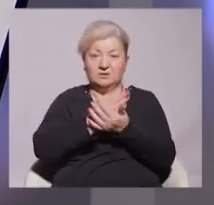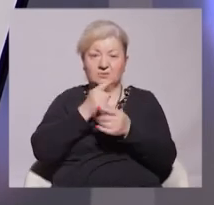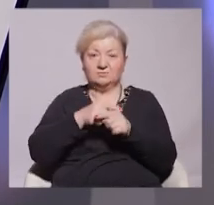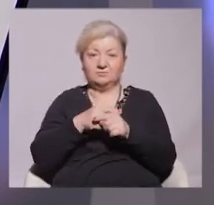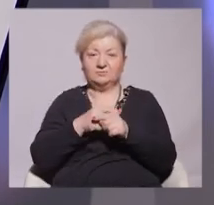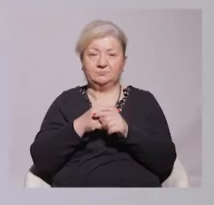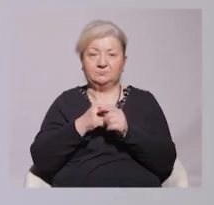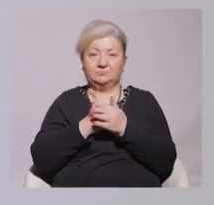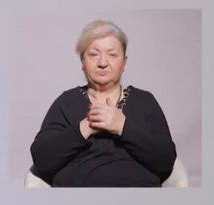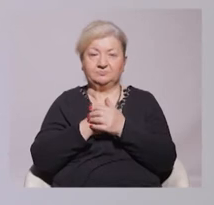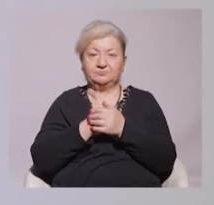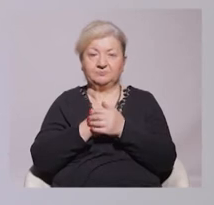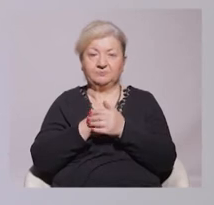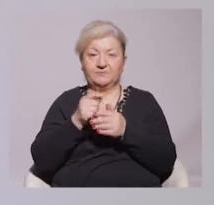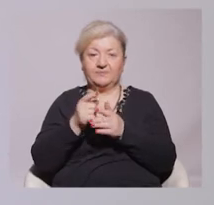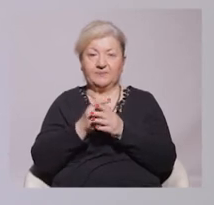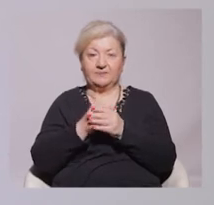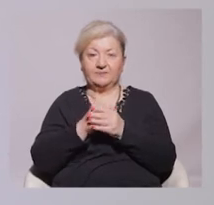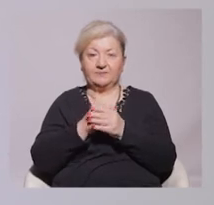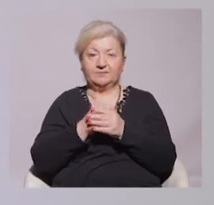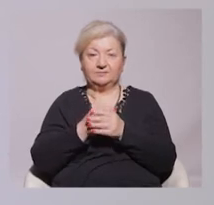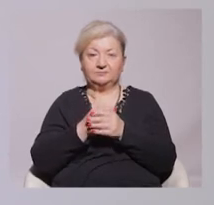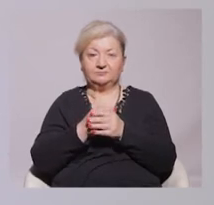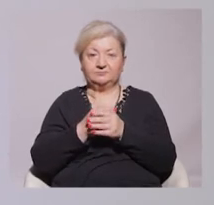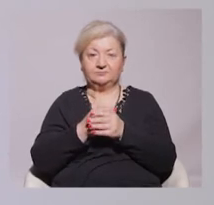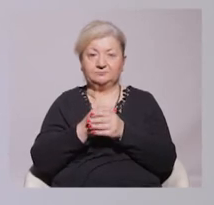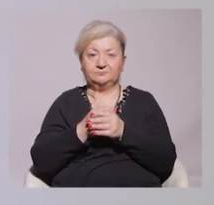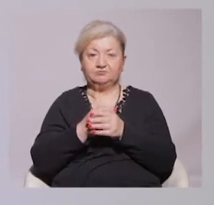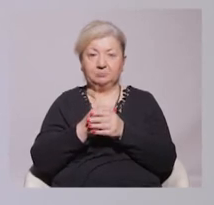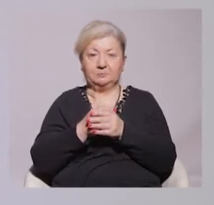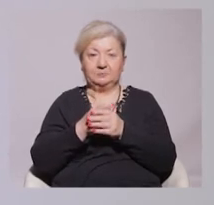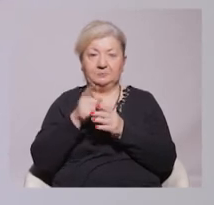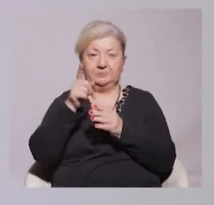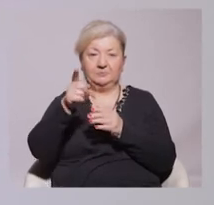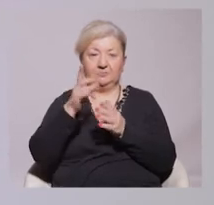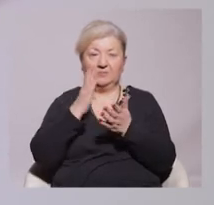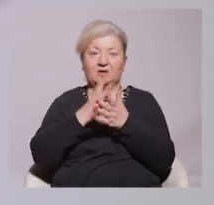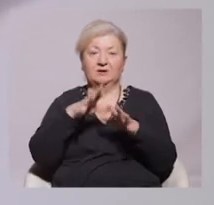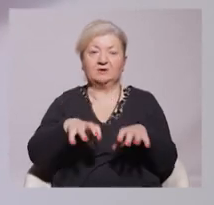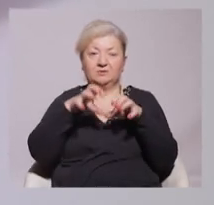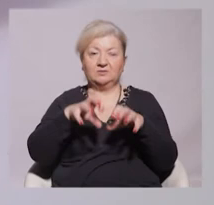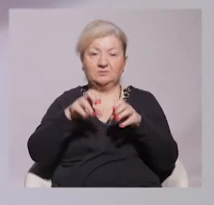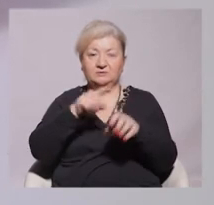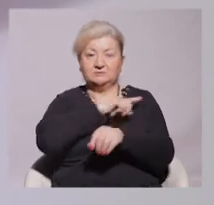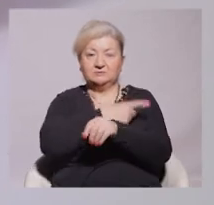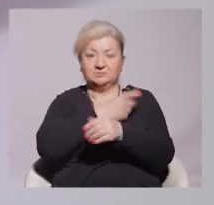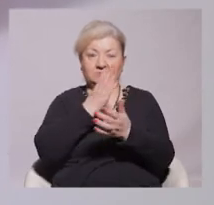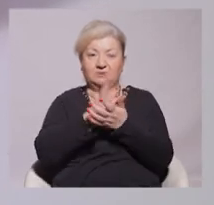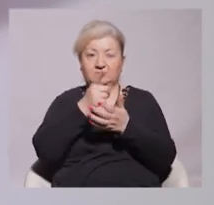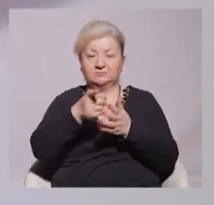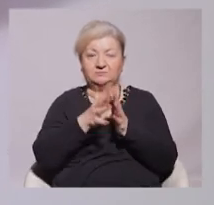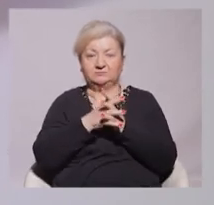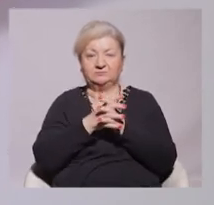არის mv კვადრატი გაყოფილი რადიუსზე. ხოლო გრავიტაციის ძალა არის მანქანის massa